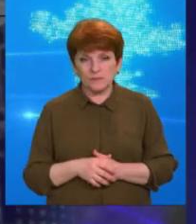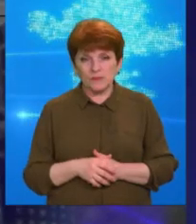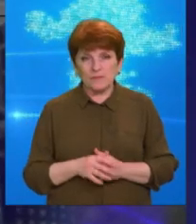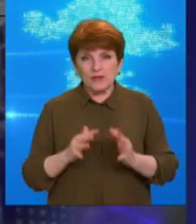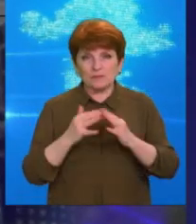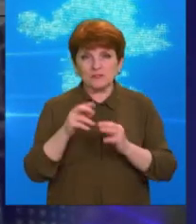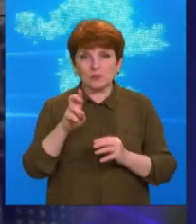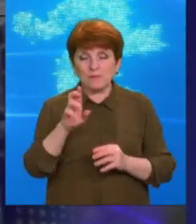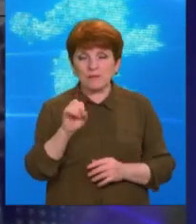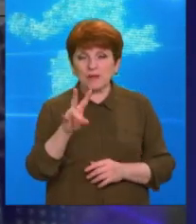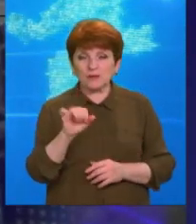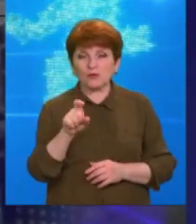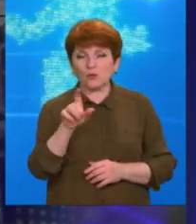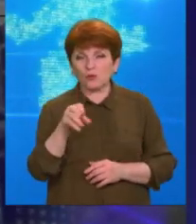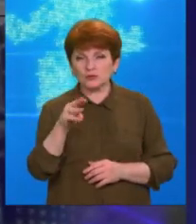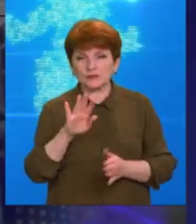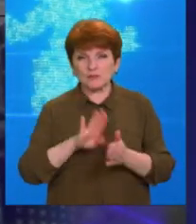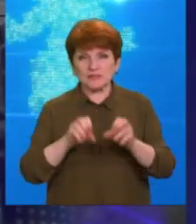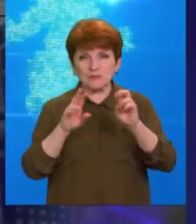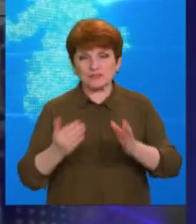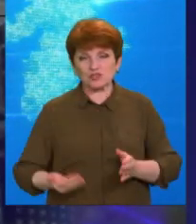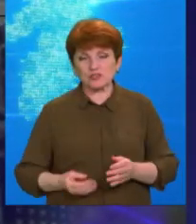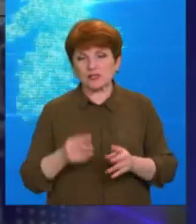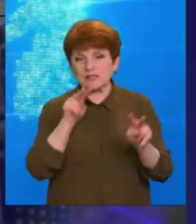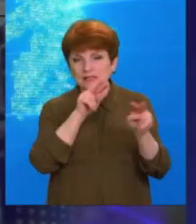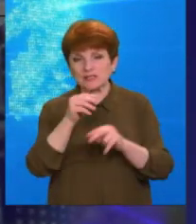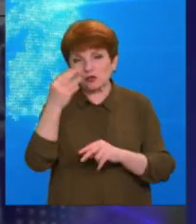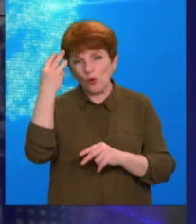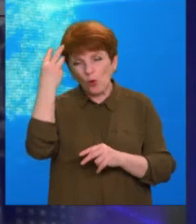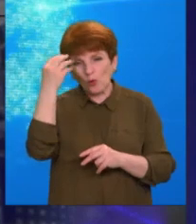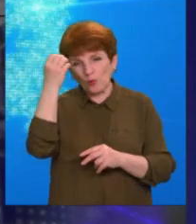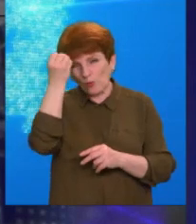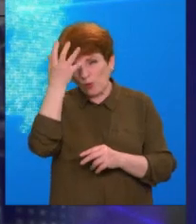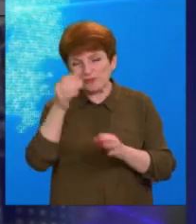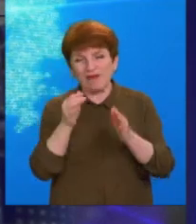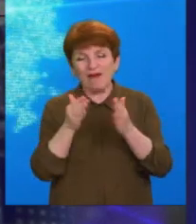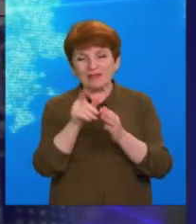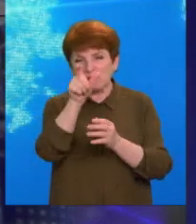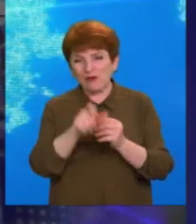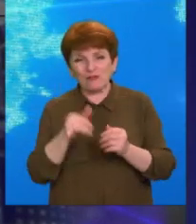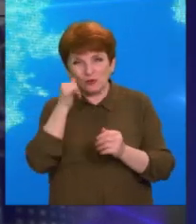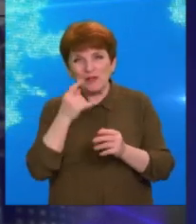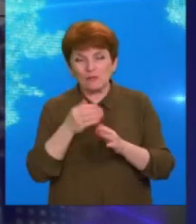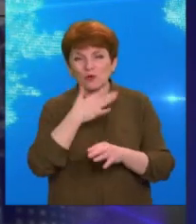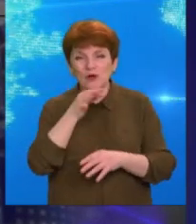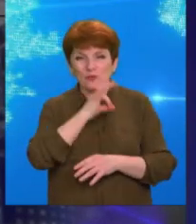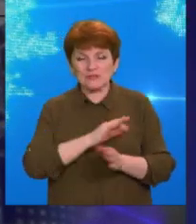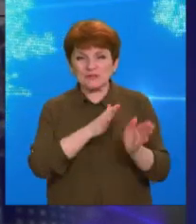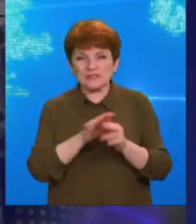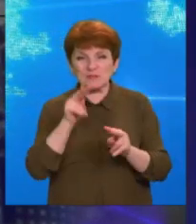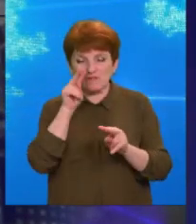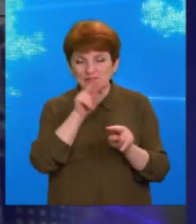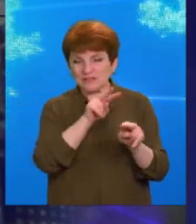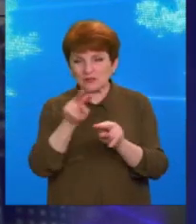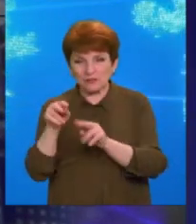В поселке Белый Хутор за безопасностью жителей следят умные домофоны. Несколько тысяч южноуральцев уже пользуются новыми системами